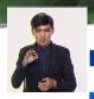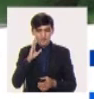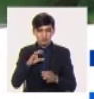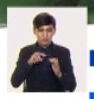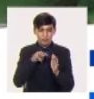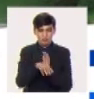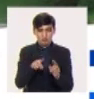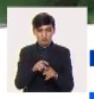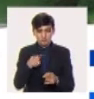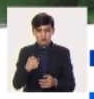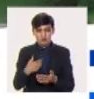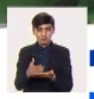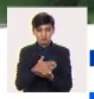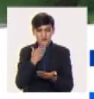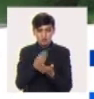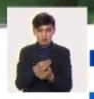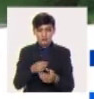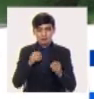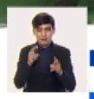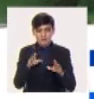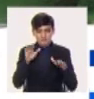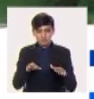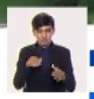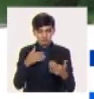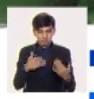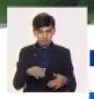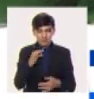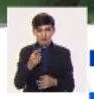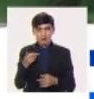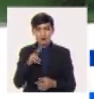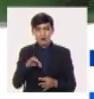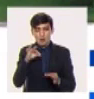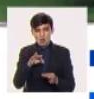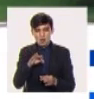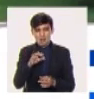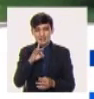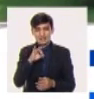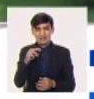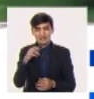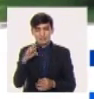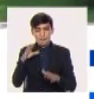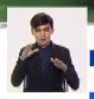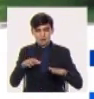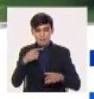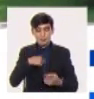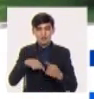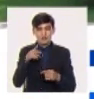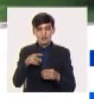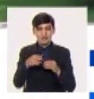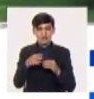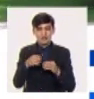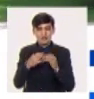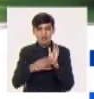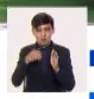завернули на свои очистные сооружения. Вот это вот два больших мероприятия в Ридере, которые мы в 2019 году